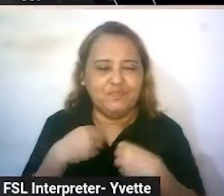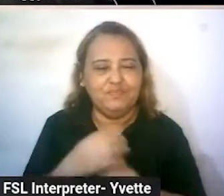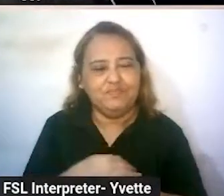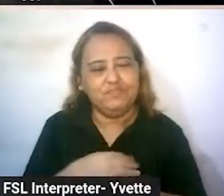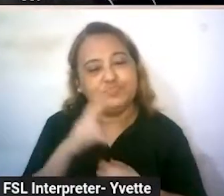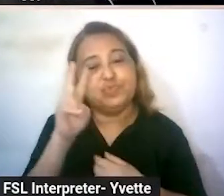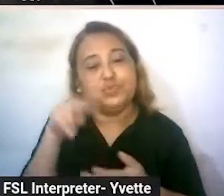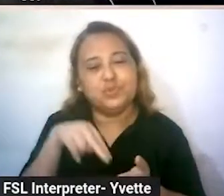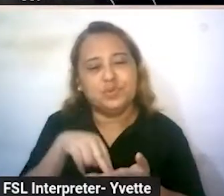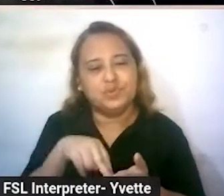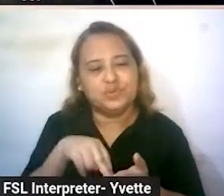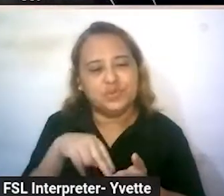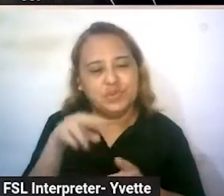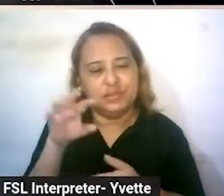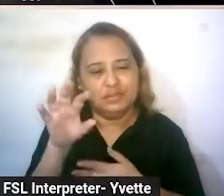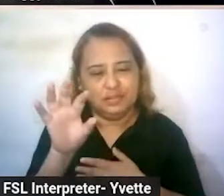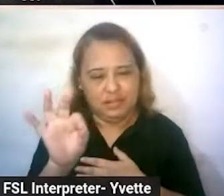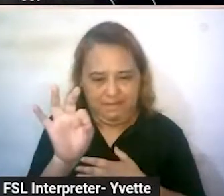2009, started